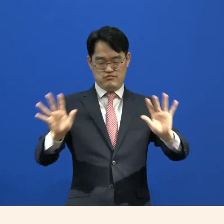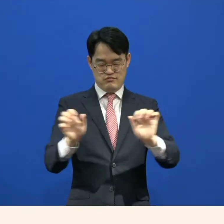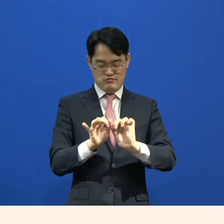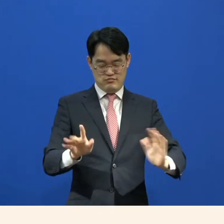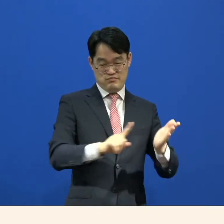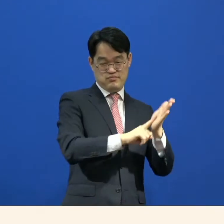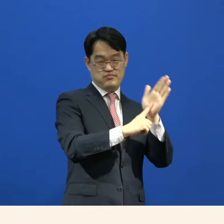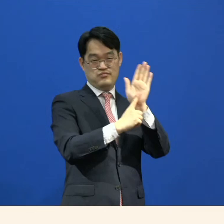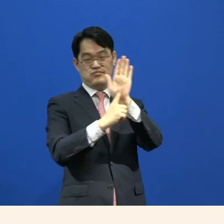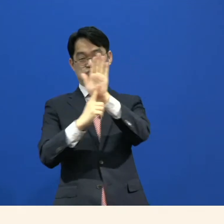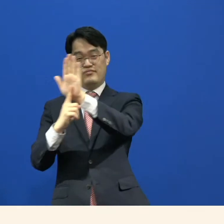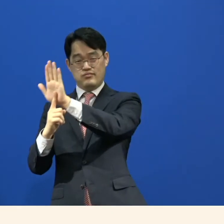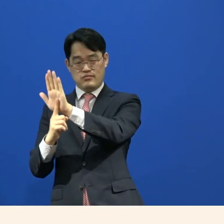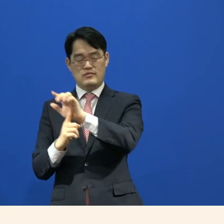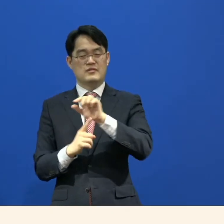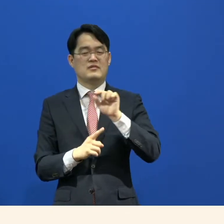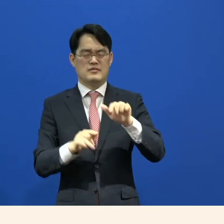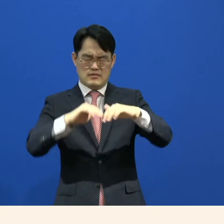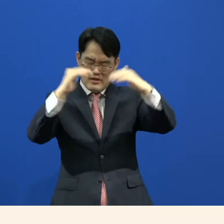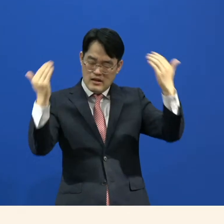다 녹쓰는 겁니다.